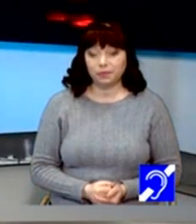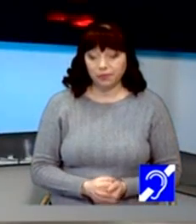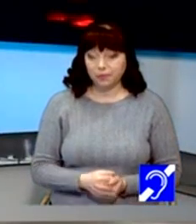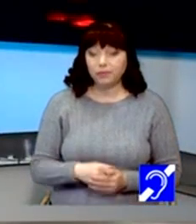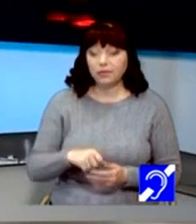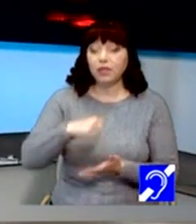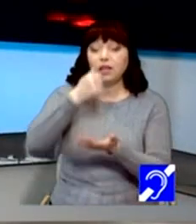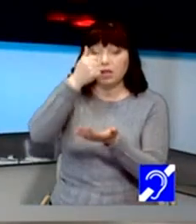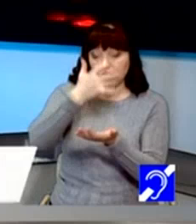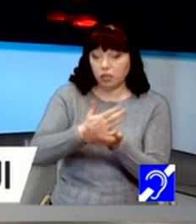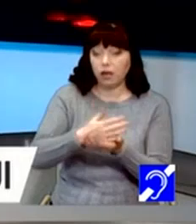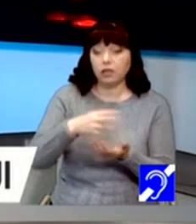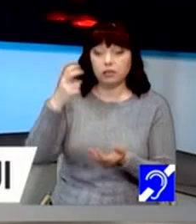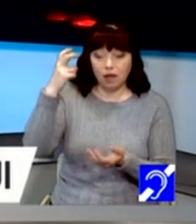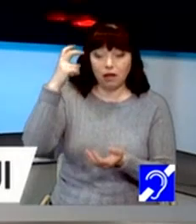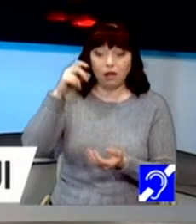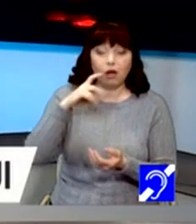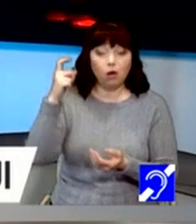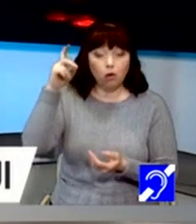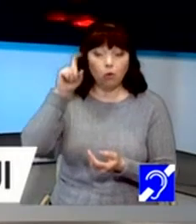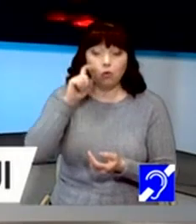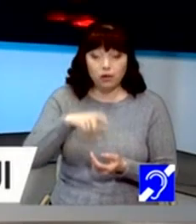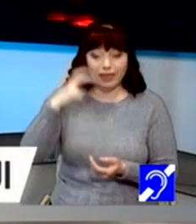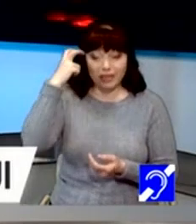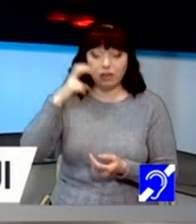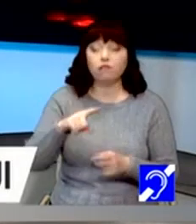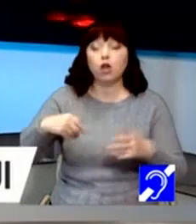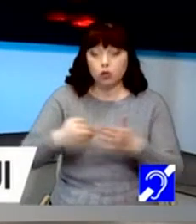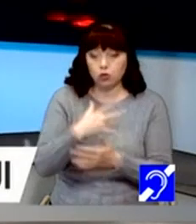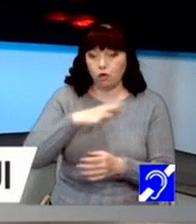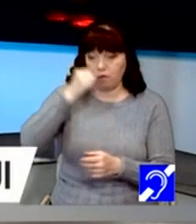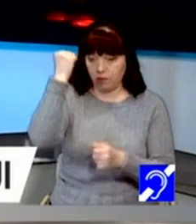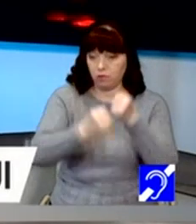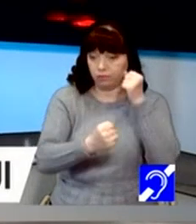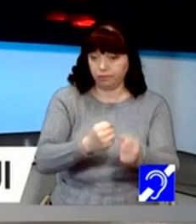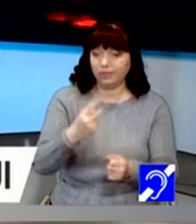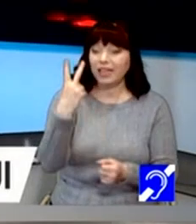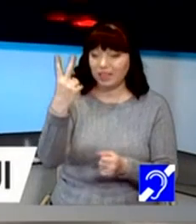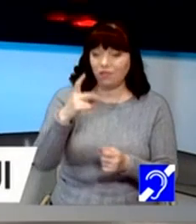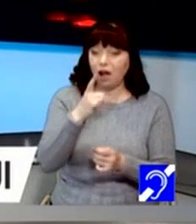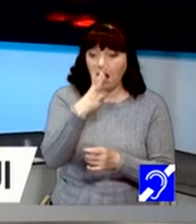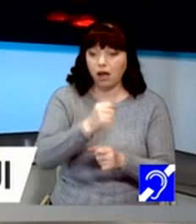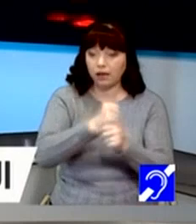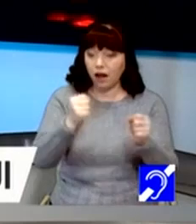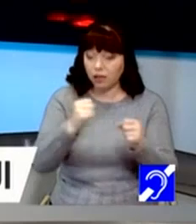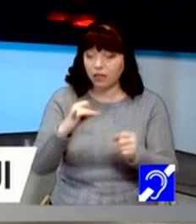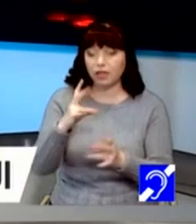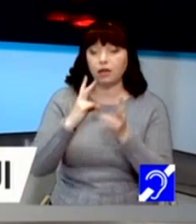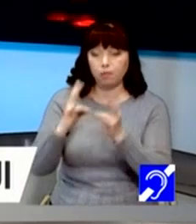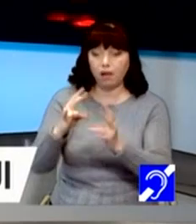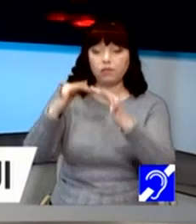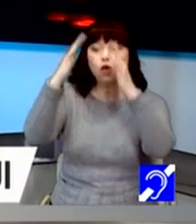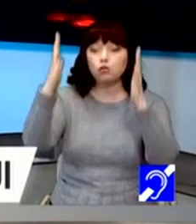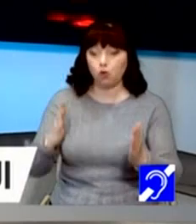capitala Ucrainei a fost lovită din nou de armata rusă două rachete au căzut aseară în centrul kievului sau avariat unui bloc de locuințe